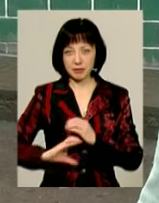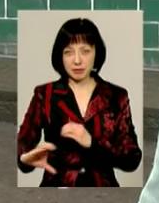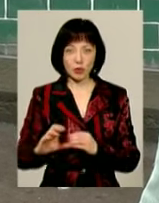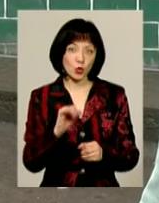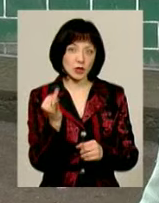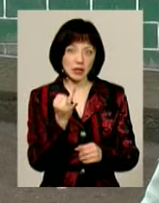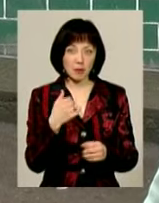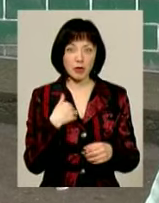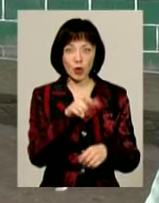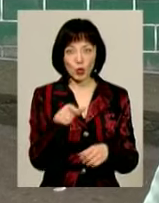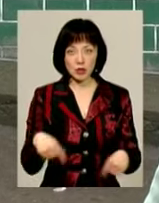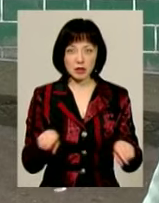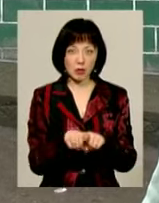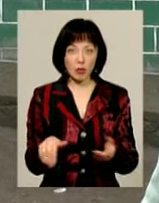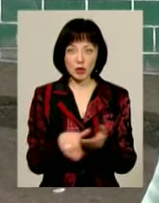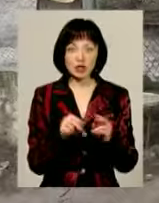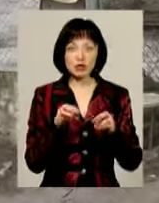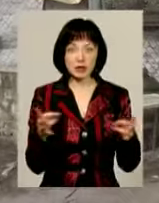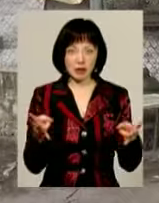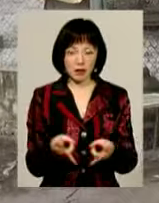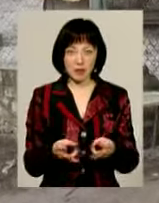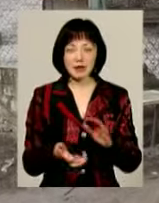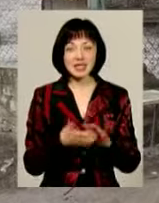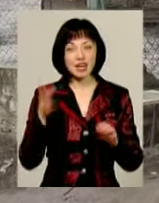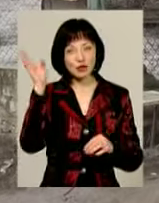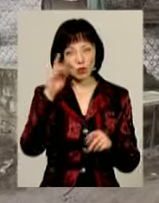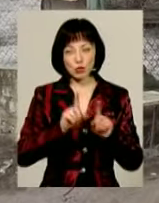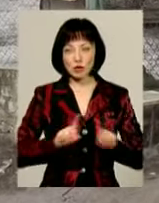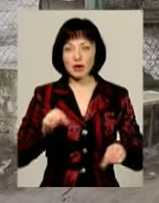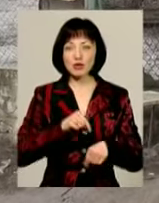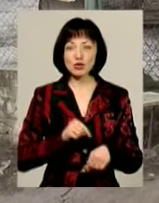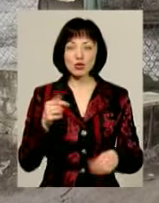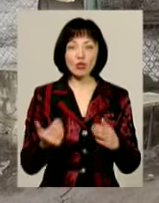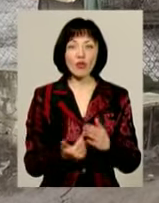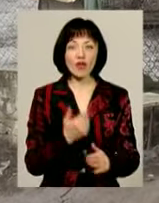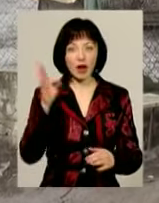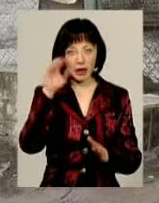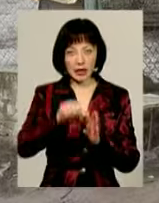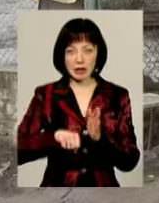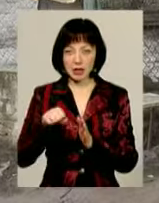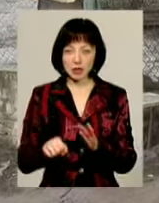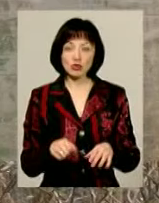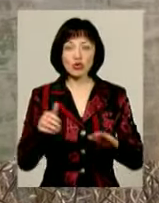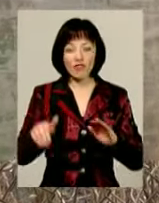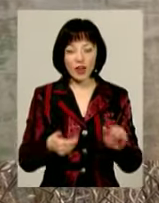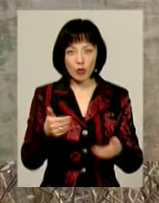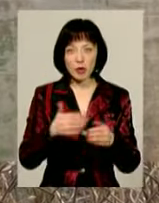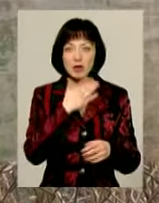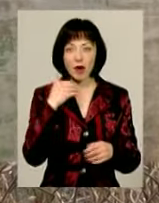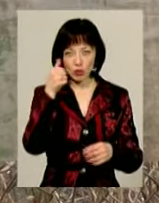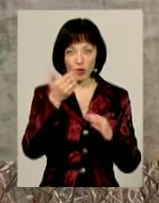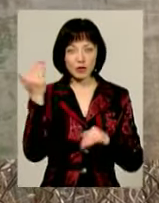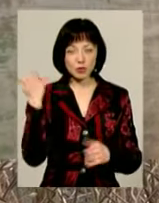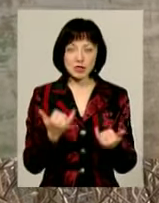цим зацікавився. Ми би люди там так само помогли би, чим треба. Нестача води особливо відчутна у нових криницях. А от ті, що викопані багато десятиліть